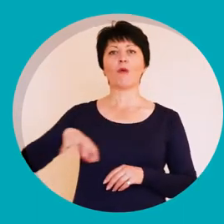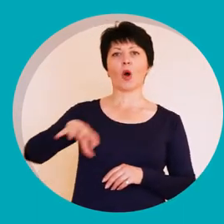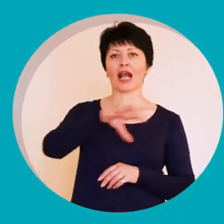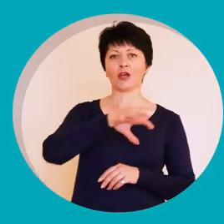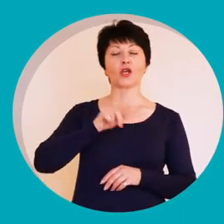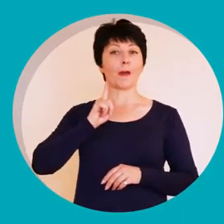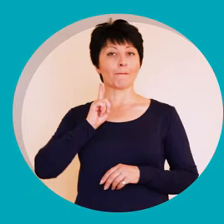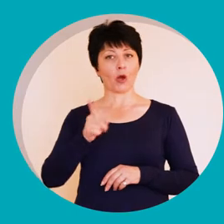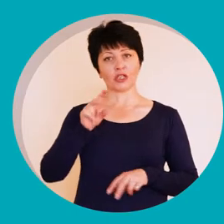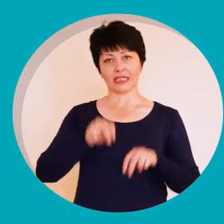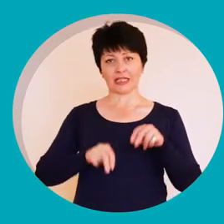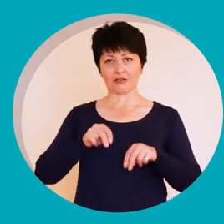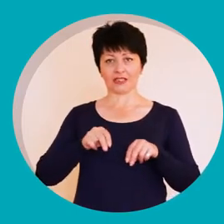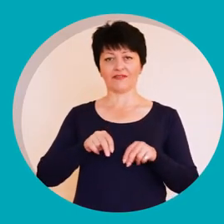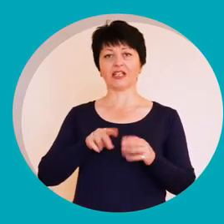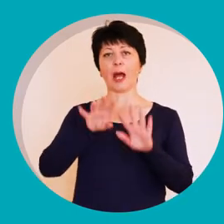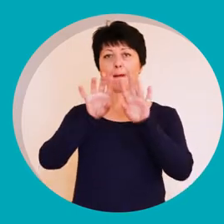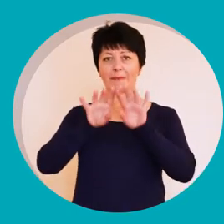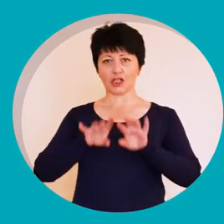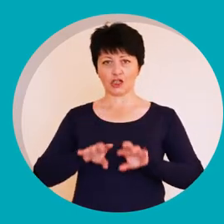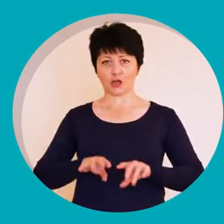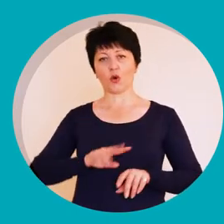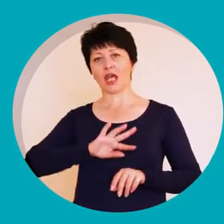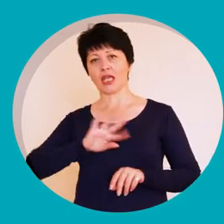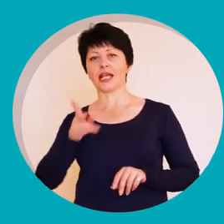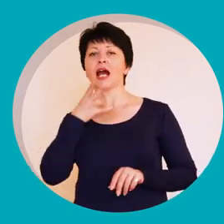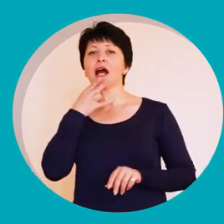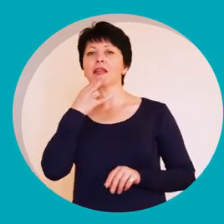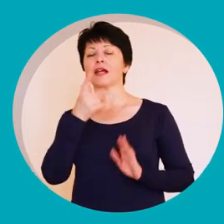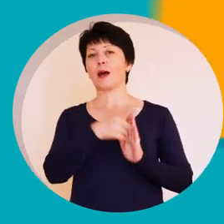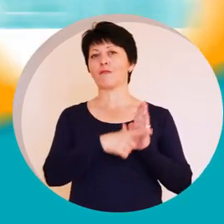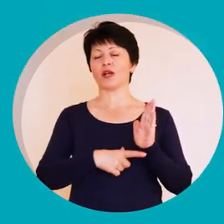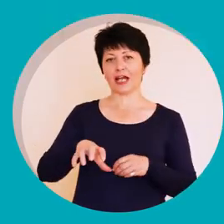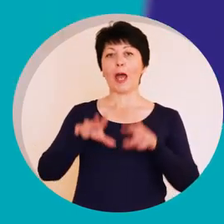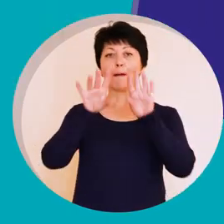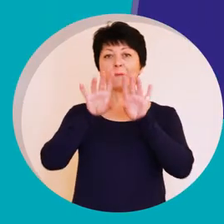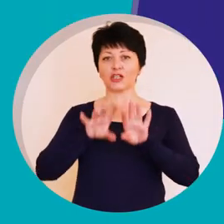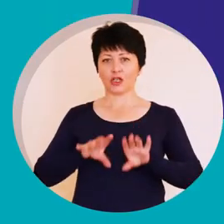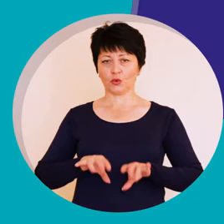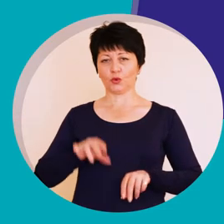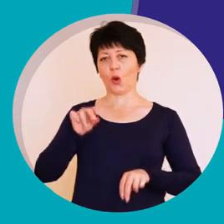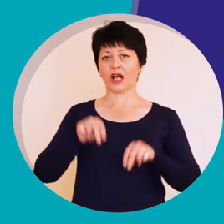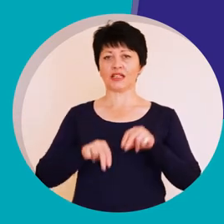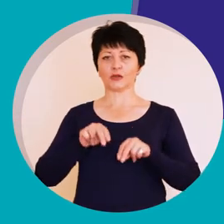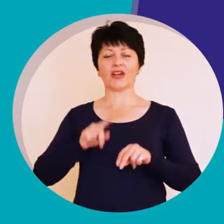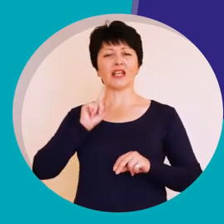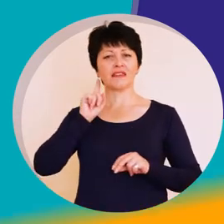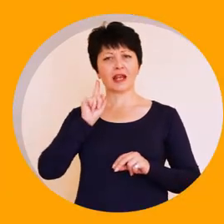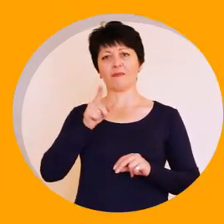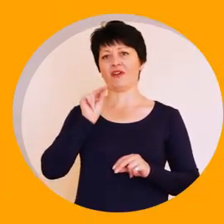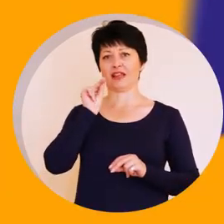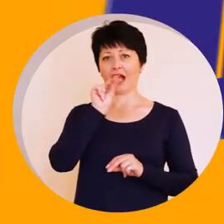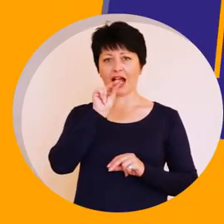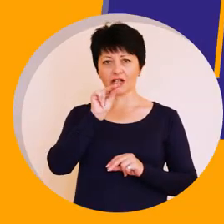Централната избирателна комисия информира, че в 3000 секции във всички райони избирателите могат да гласуват или с машина за гласуване, или с хартиена